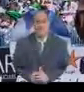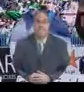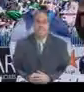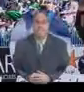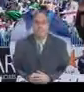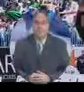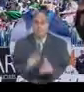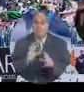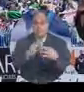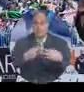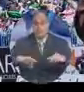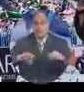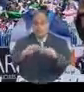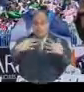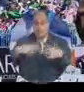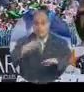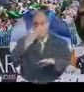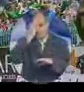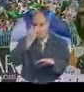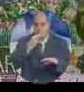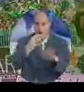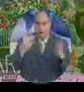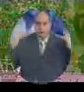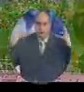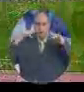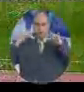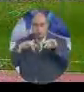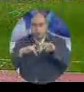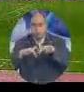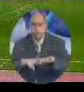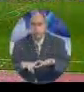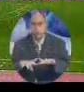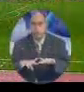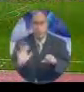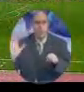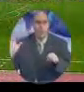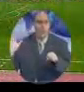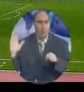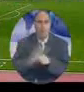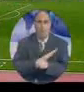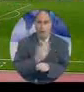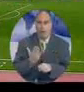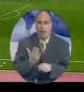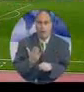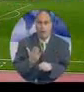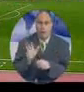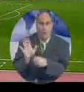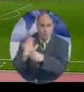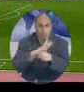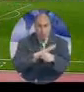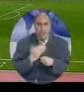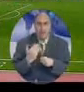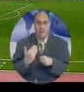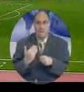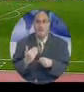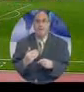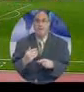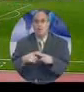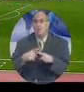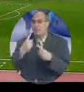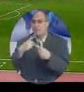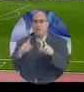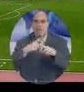شهد ملعب 19 ماي توافد كبير من أنصار المنتخب الوطني الذي جاءوا من عنابة ومن مختلف جهات الوطن